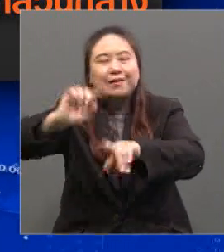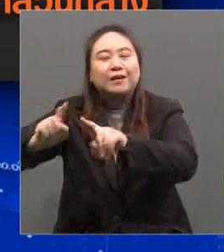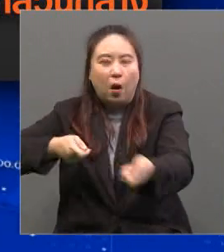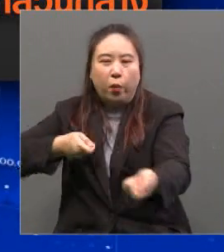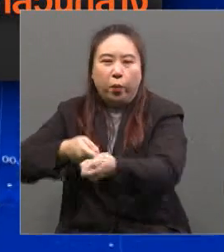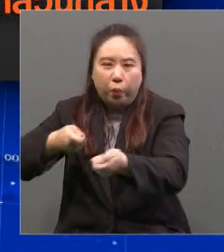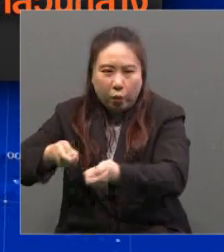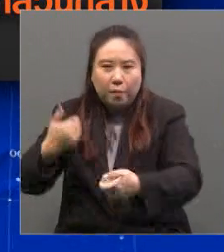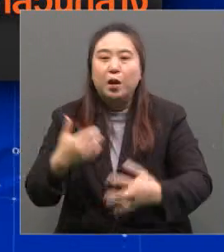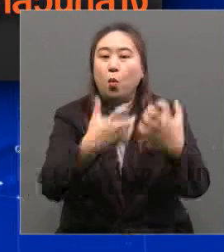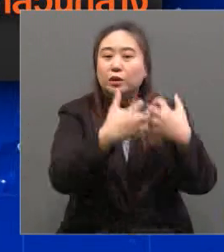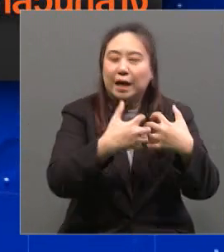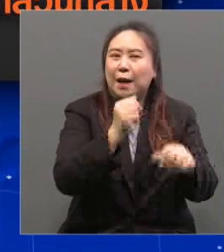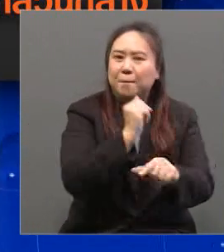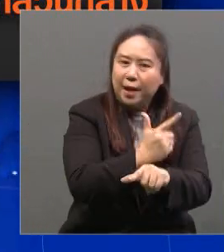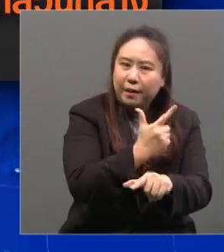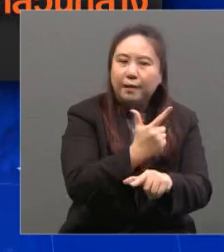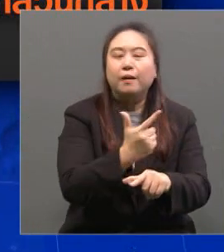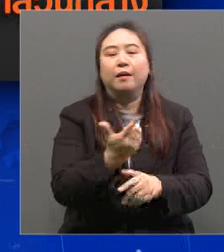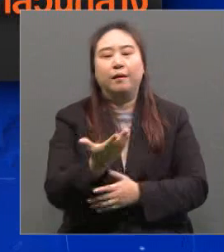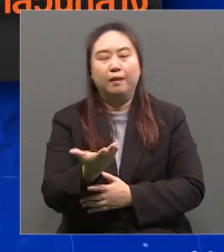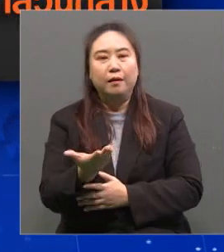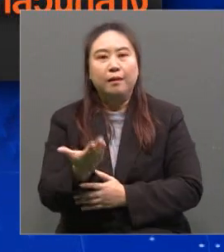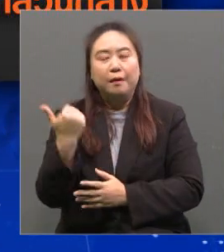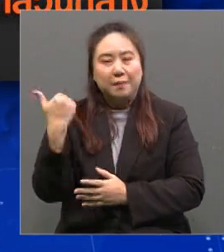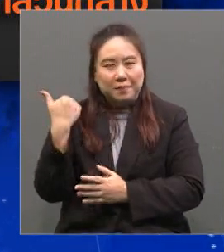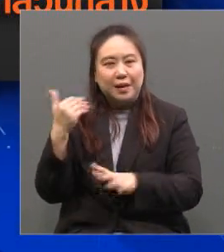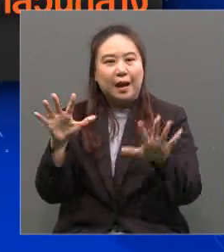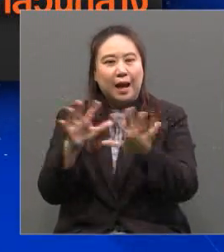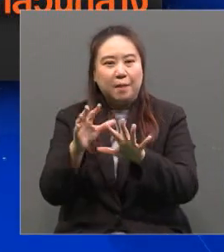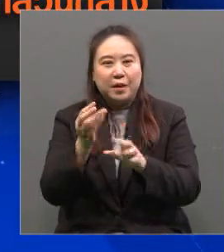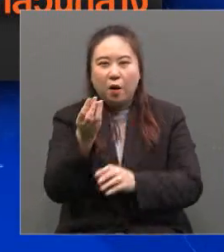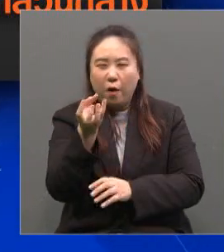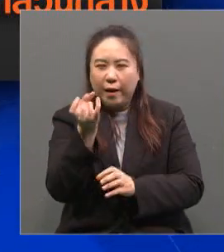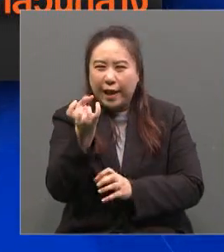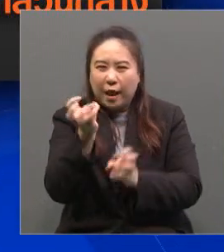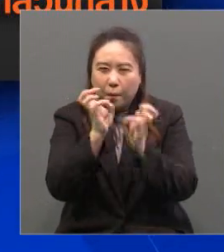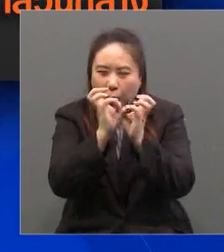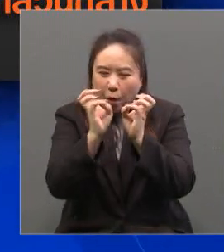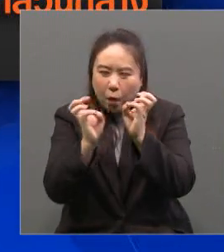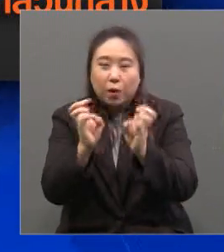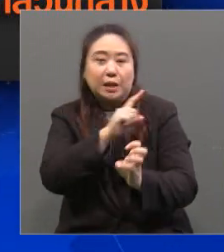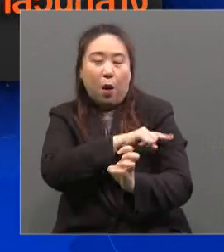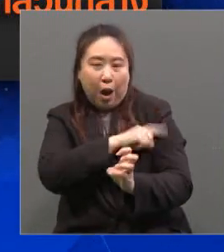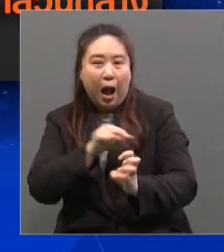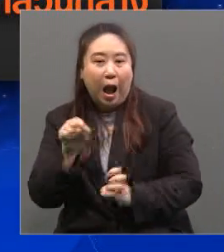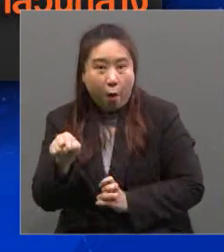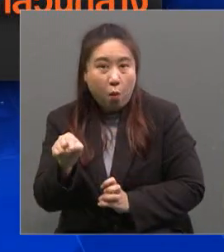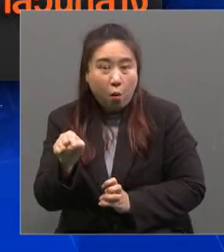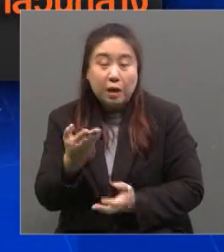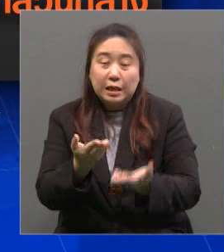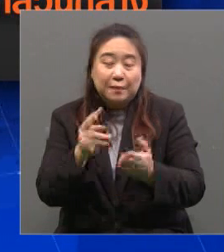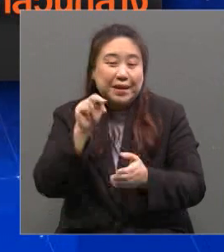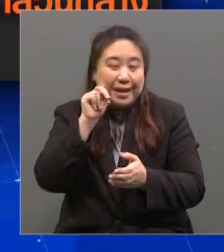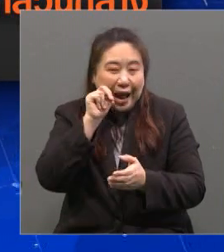ตรายถึงตายนะโพแทสเซียมไซยาไนด์ก็จะเป็นลักษณะของก้อนผลึกหรือว่าผงสีขาวค่ะหรือเป็นของเหลวใ